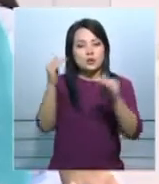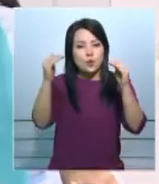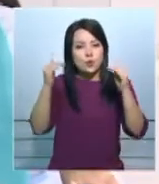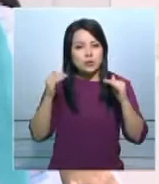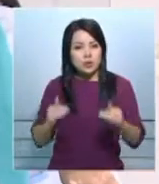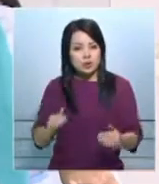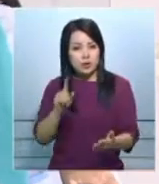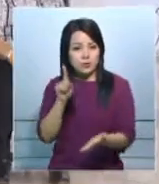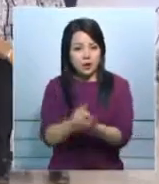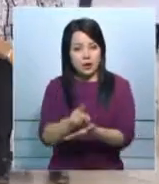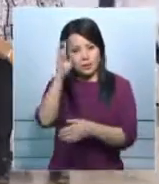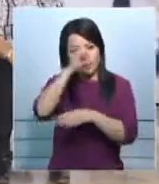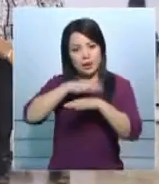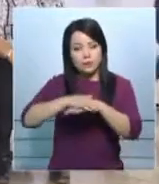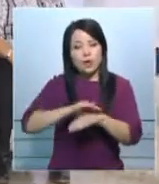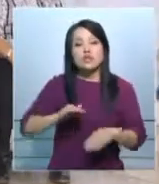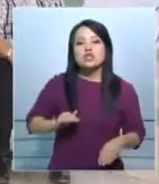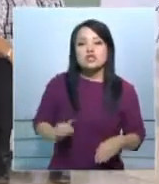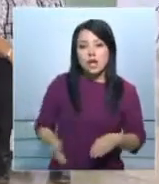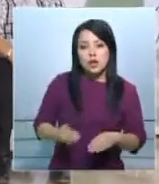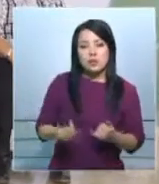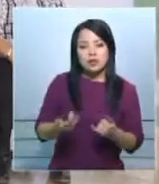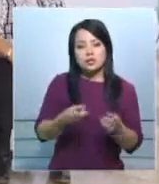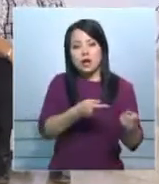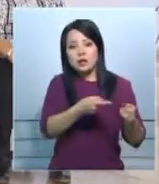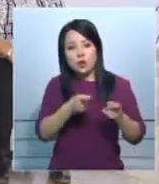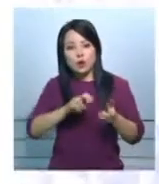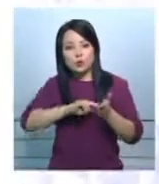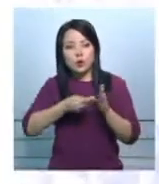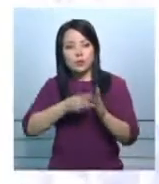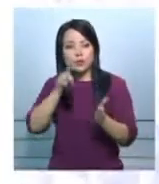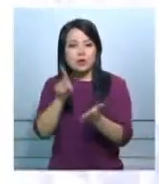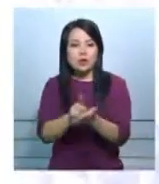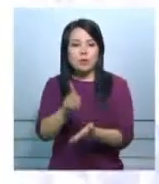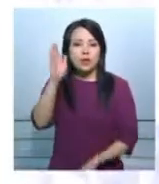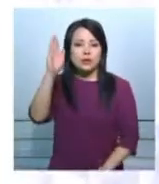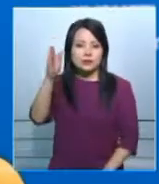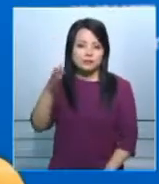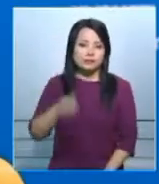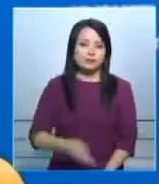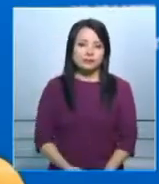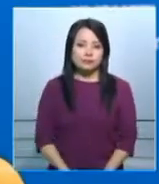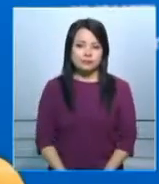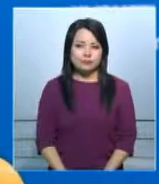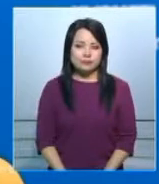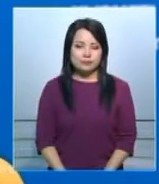төмендетілмек. Ол үшін мемлекеттік жекеменшік әріптестік өкілдерін тарту жоспарда бар.